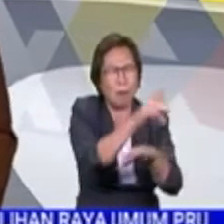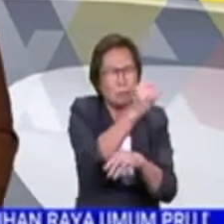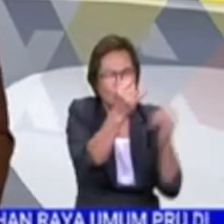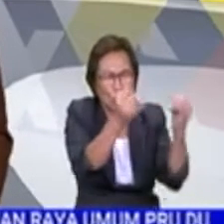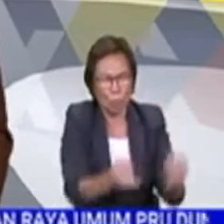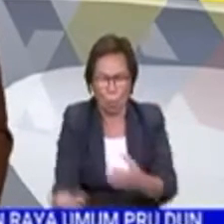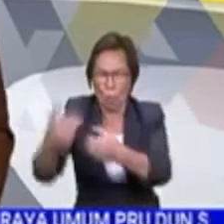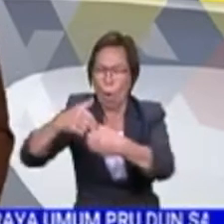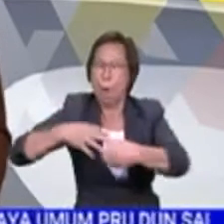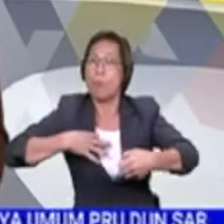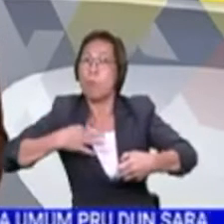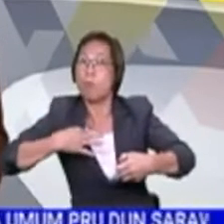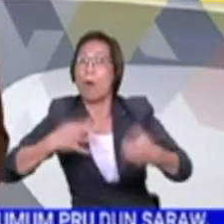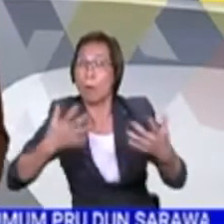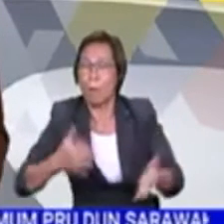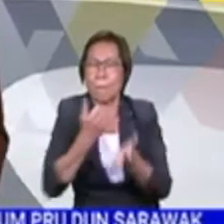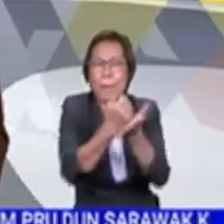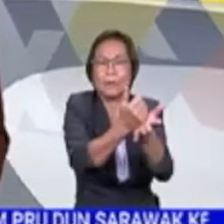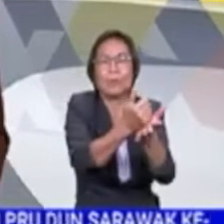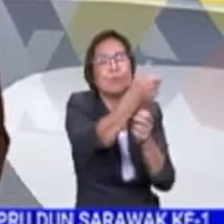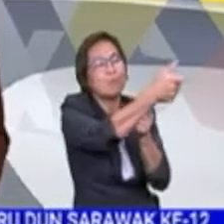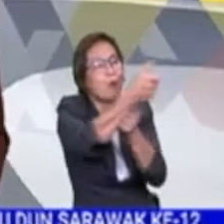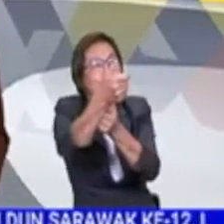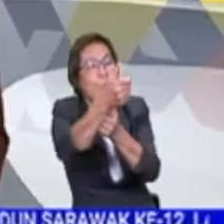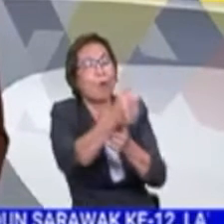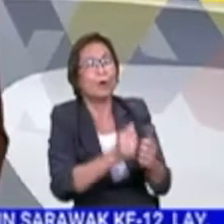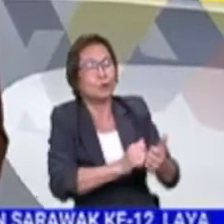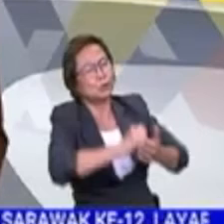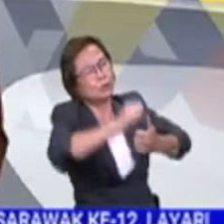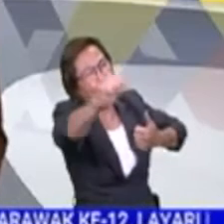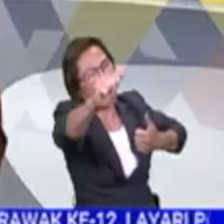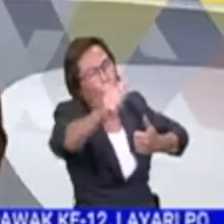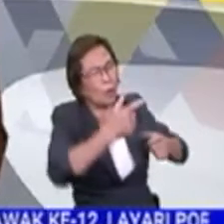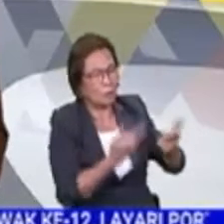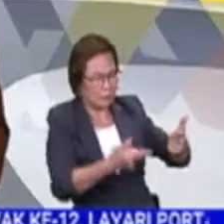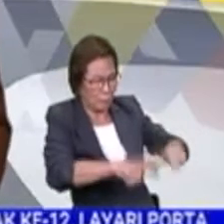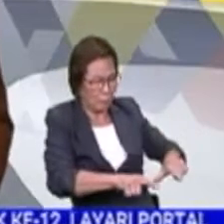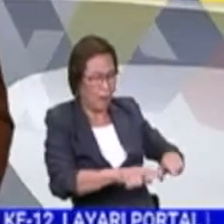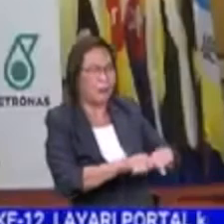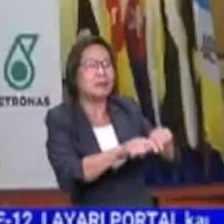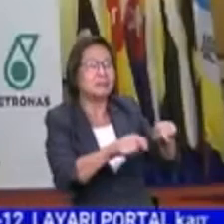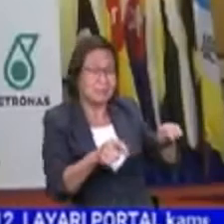pasukan sukarelawan ia dapat membantu anggota bomba yang berada jauh dari lokasi kejadian.